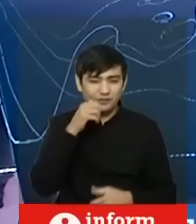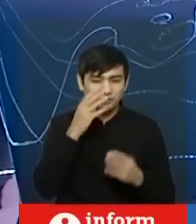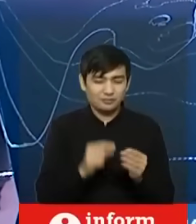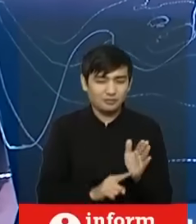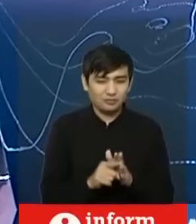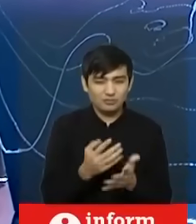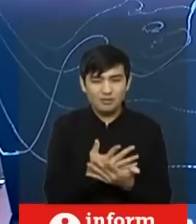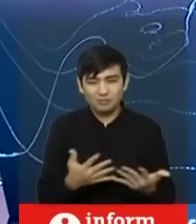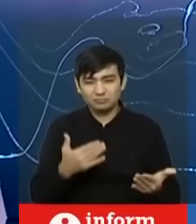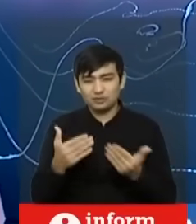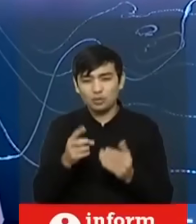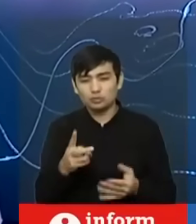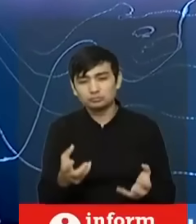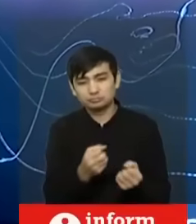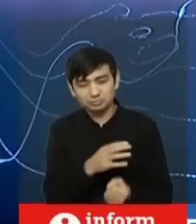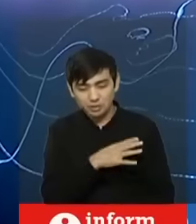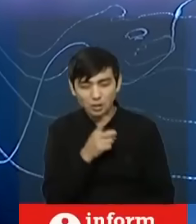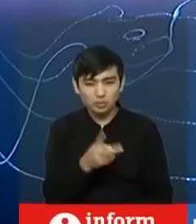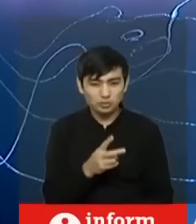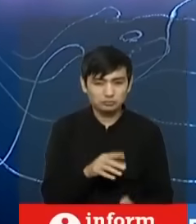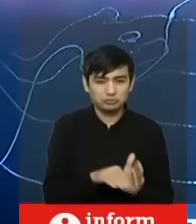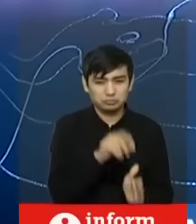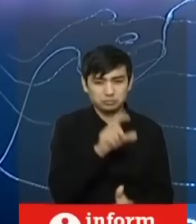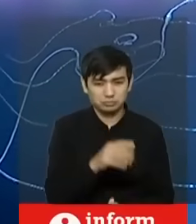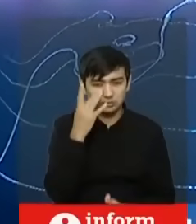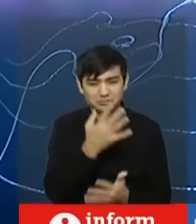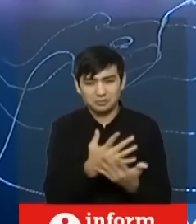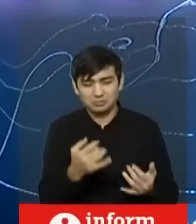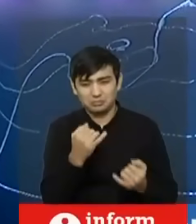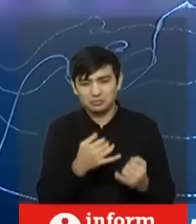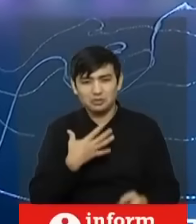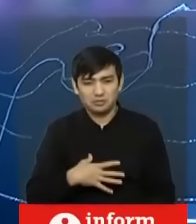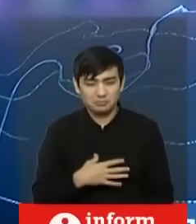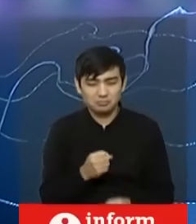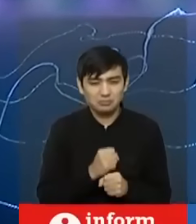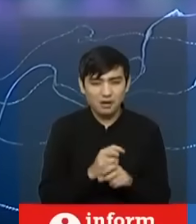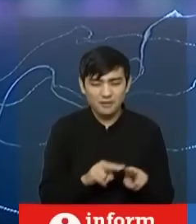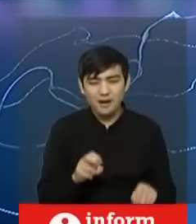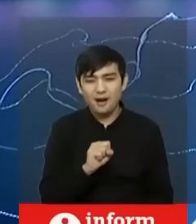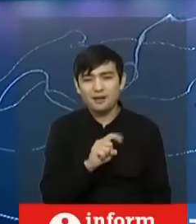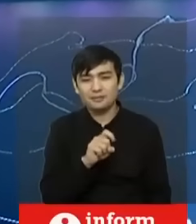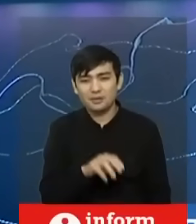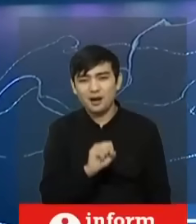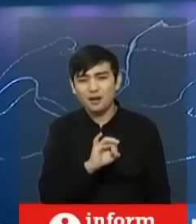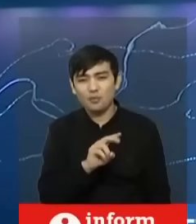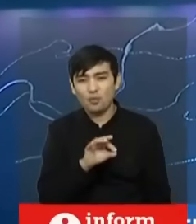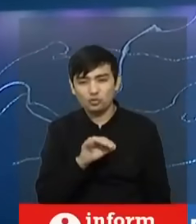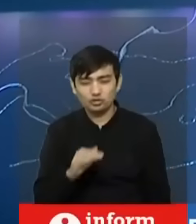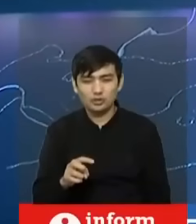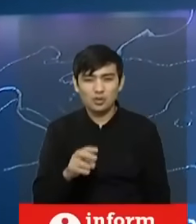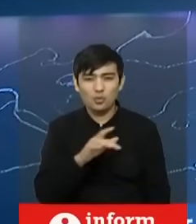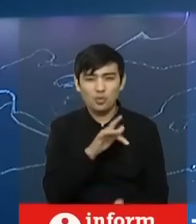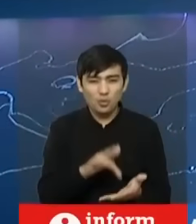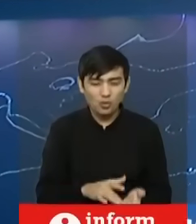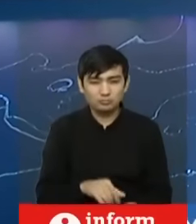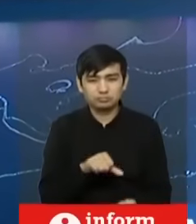Бірі бұл бастаманы қолдап жатса, келесі депутатты сынға алған. Ал азамат Айтқожин қазір бас қалаға бұзылған ет те,